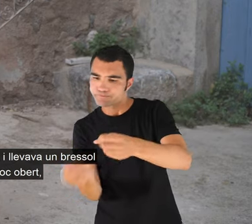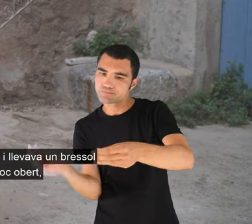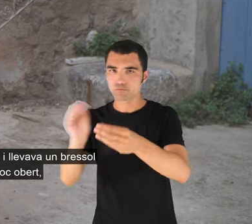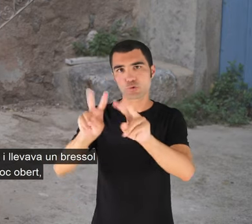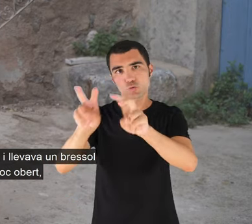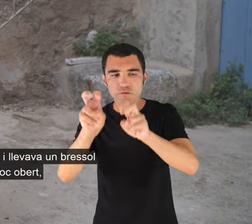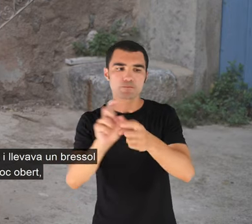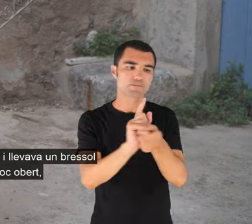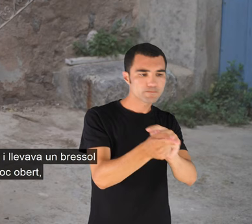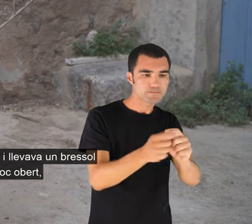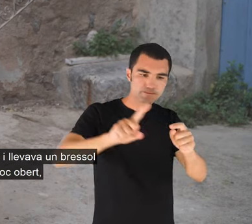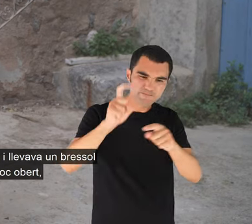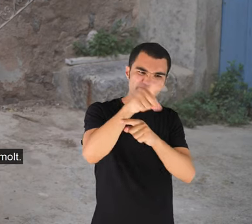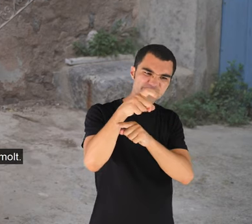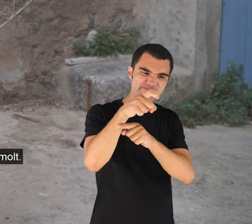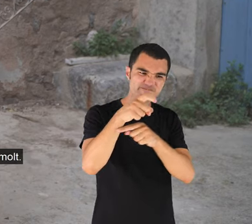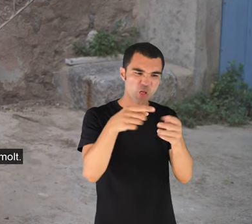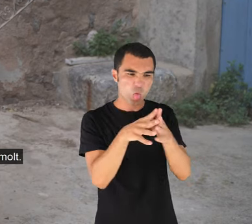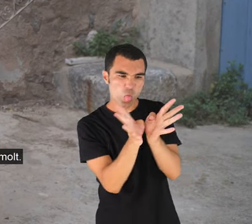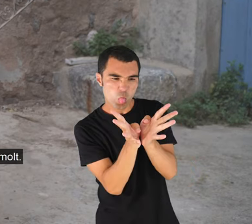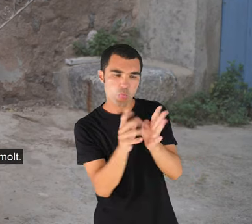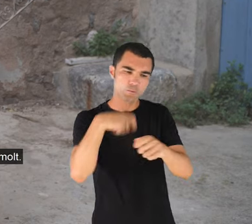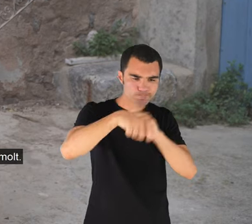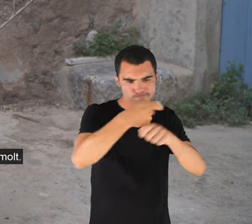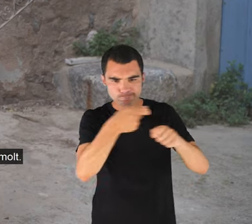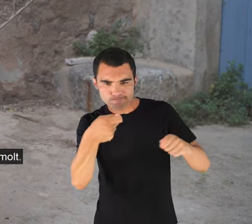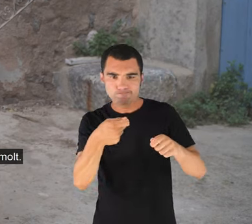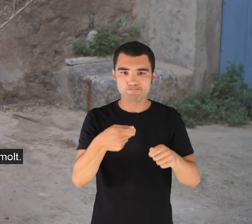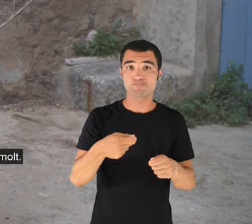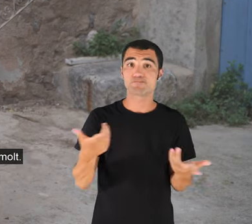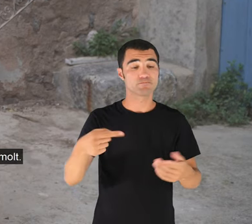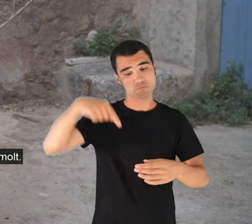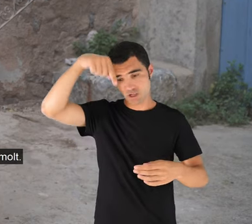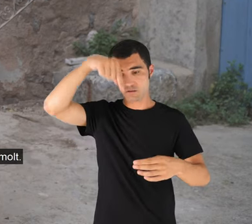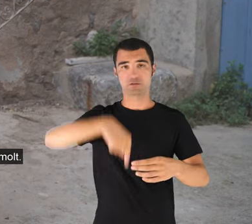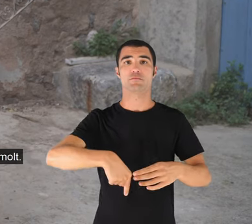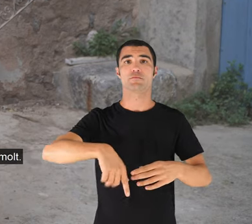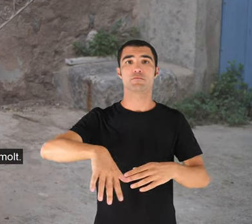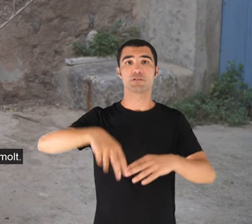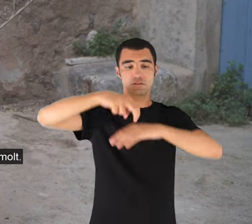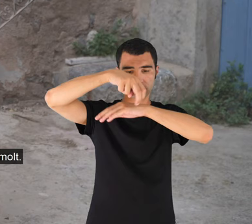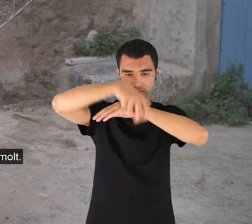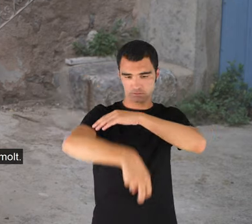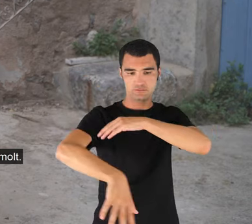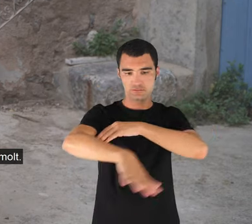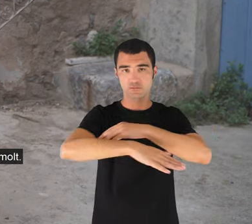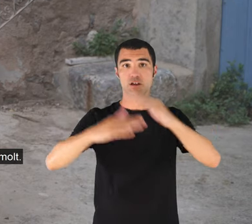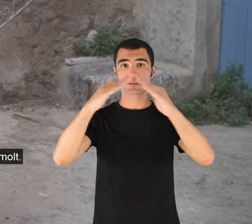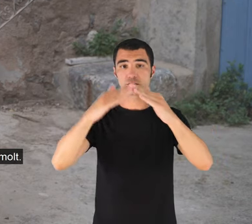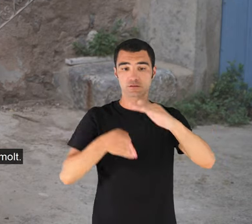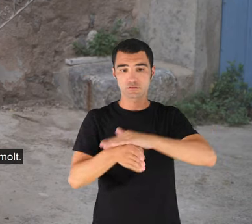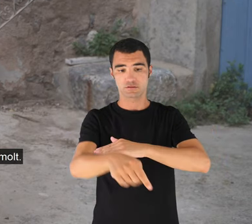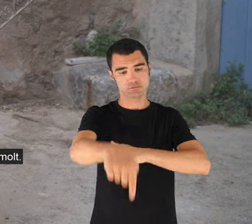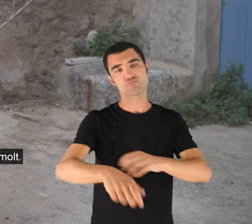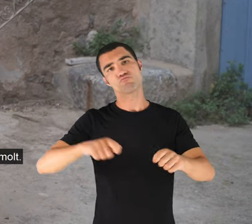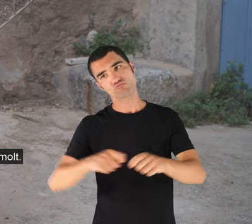perquè estava un poc obert, tot això. I estava baix de l'escala, a l'entrada de casa nostra. I tot el temps amb una...